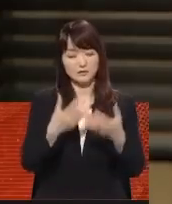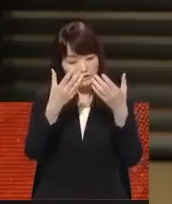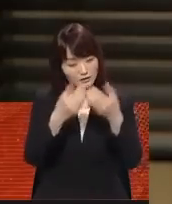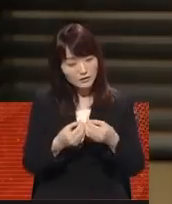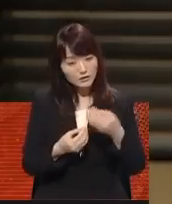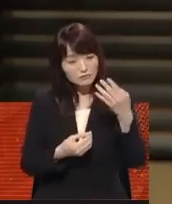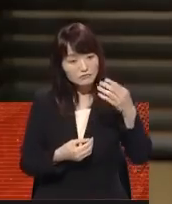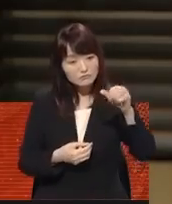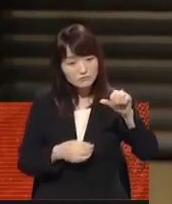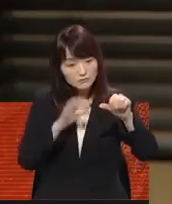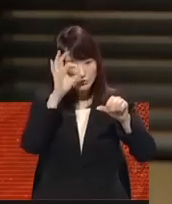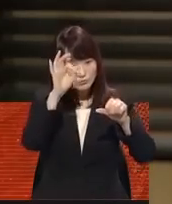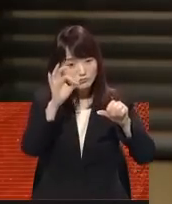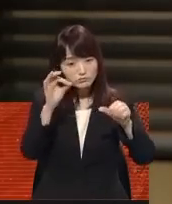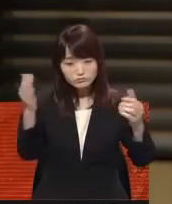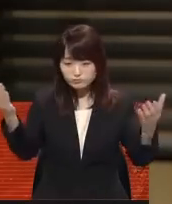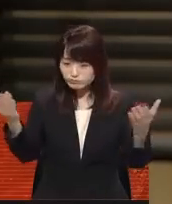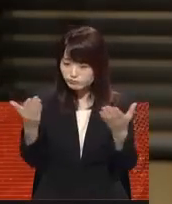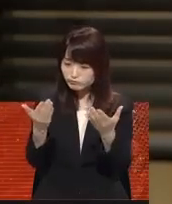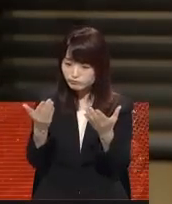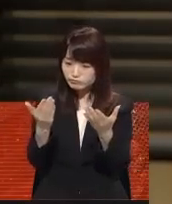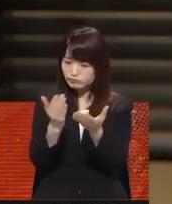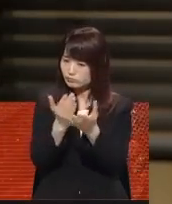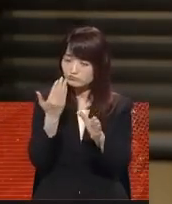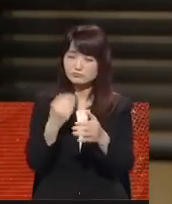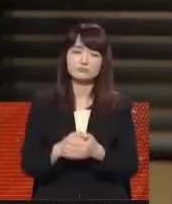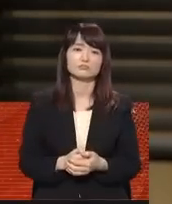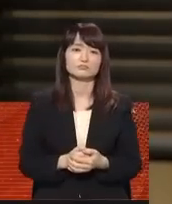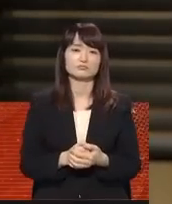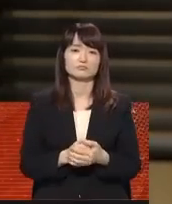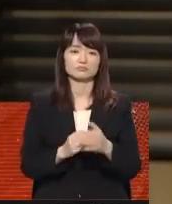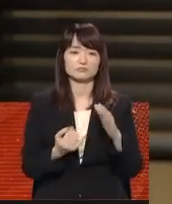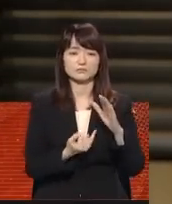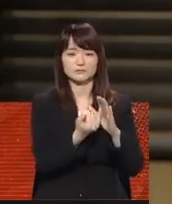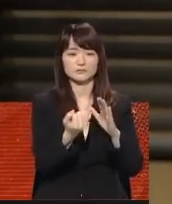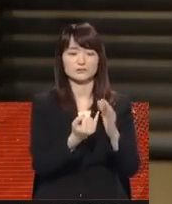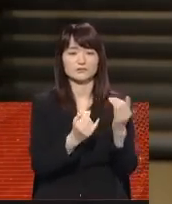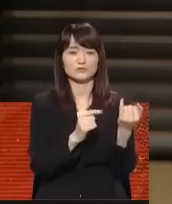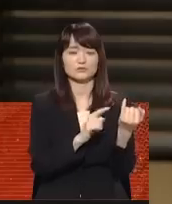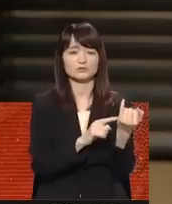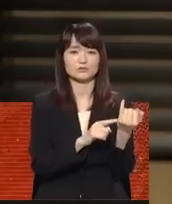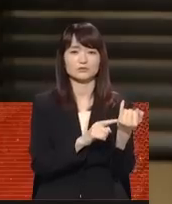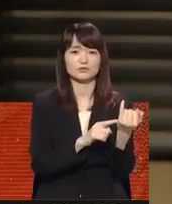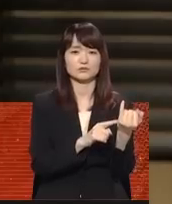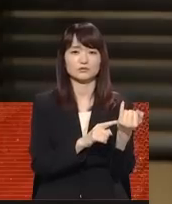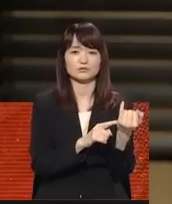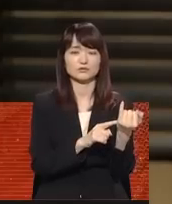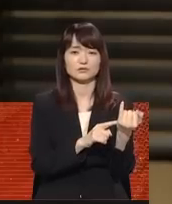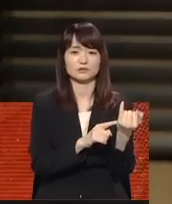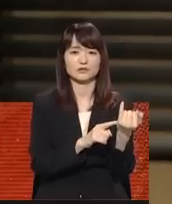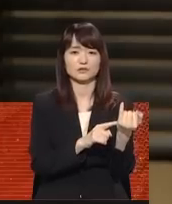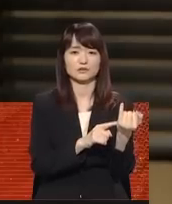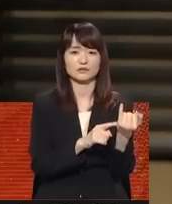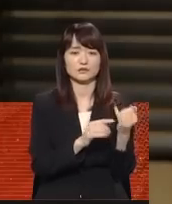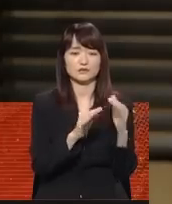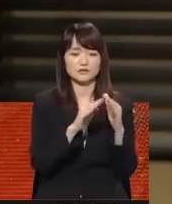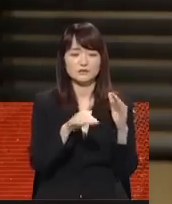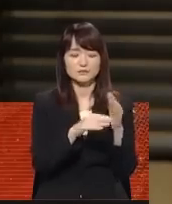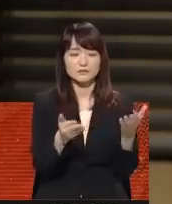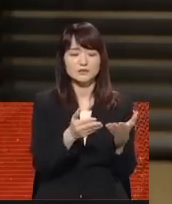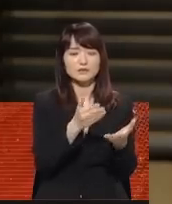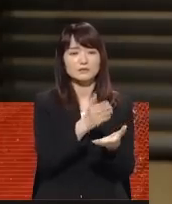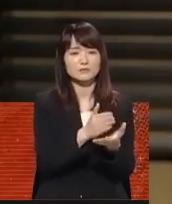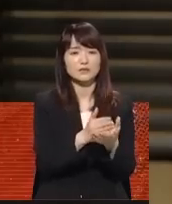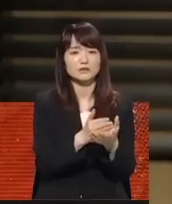가지 사유가 며칠 안 되거든요 전업주부 하시고 아내가 일어나시는게 오히려 가정을 좀 건사할 수 있는